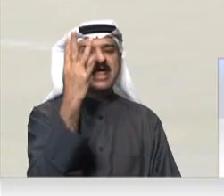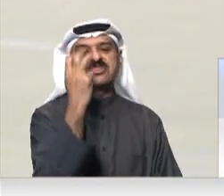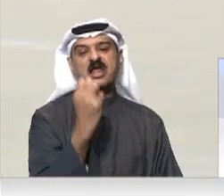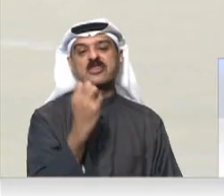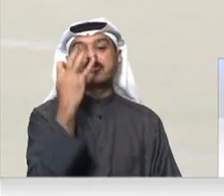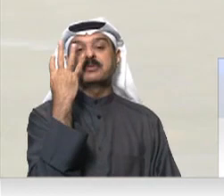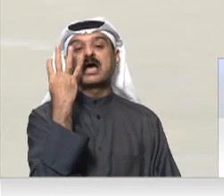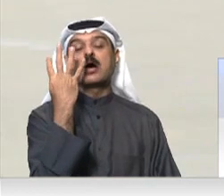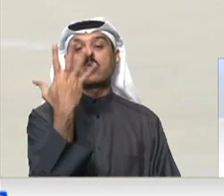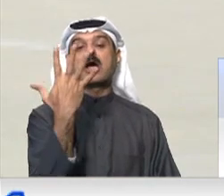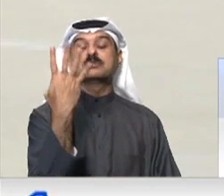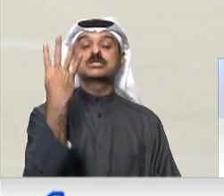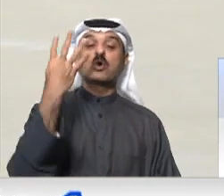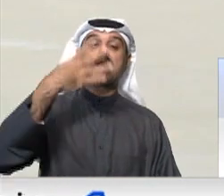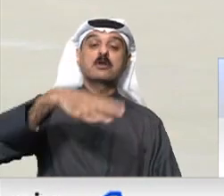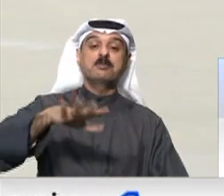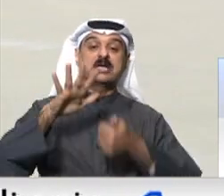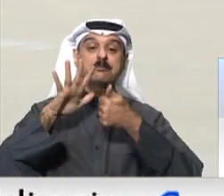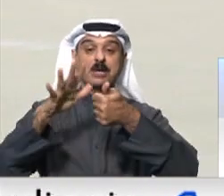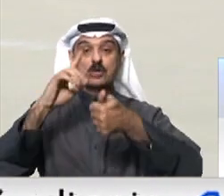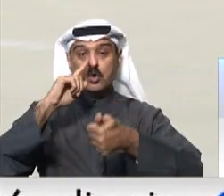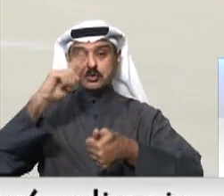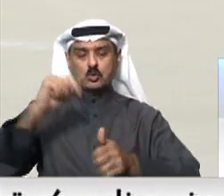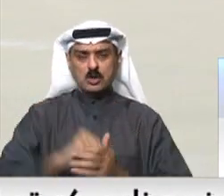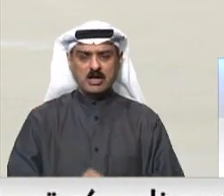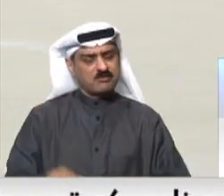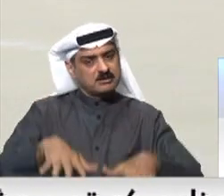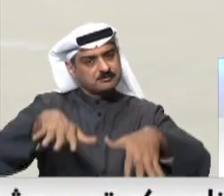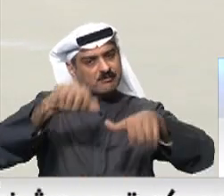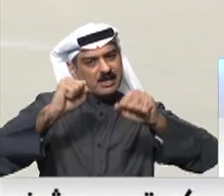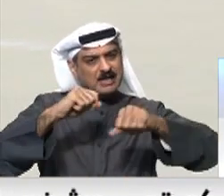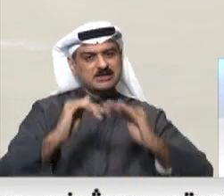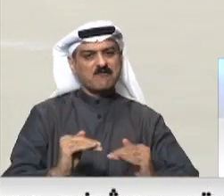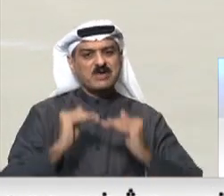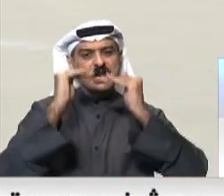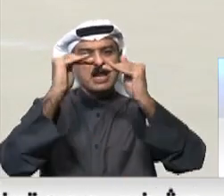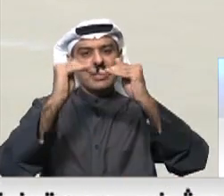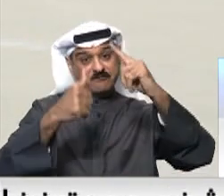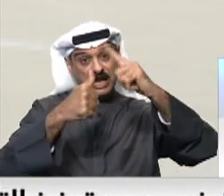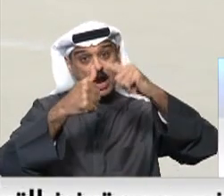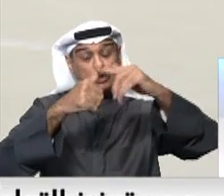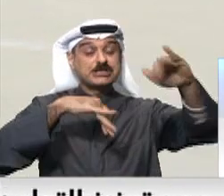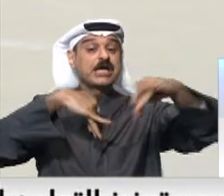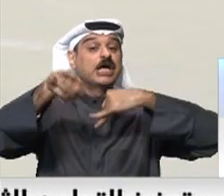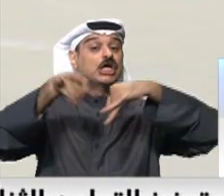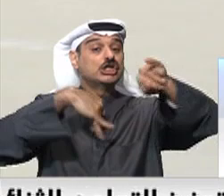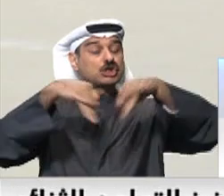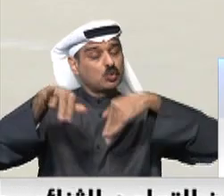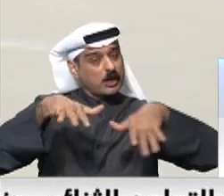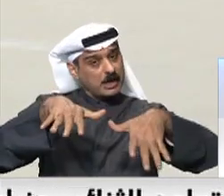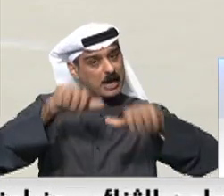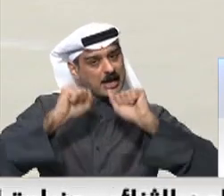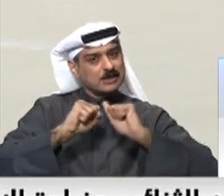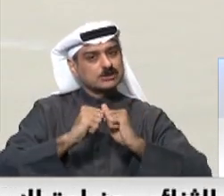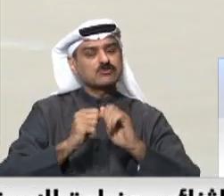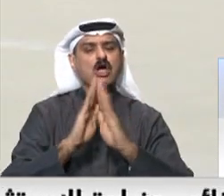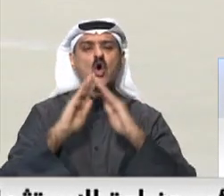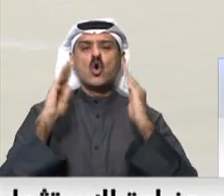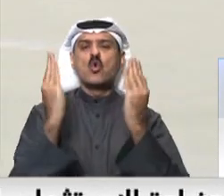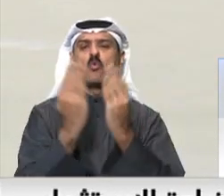345 مليون دينار سيتم الانتهاء من المرحلة الأولى وهي الطرق الرئيسية وخزانات